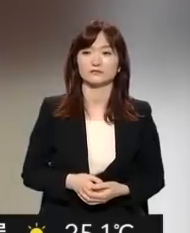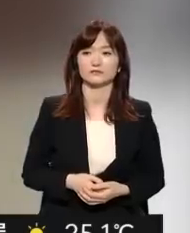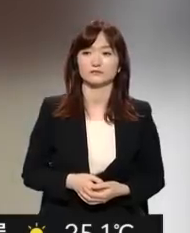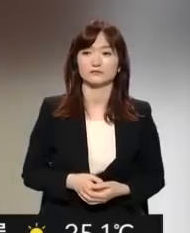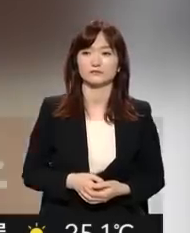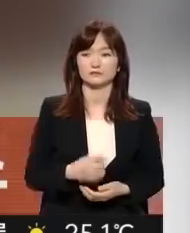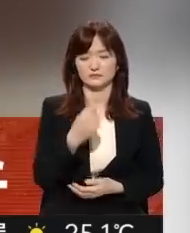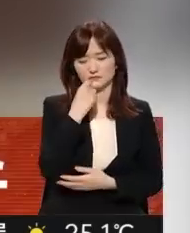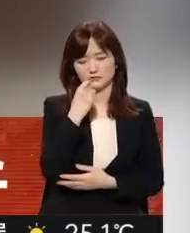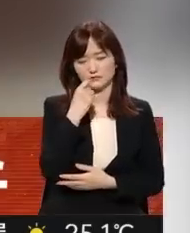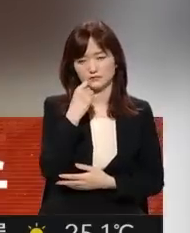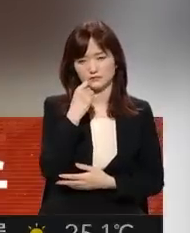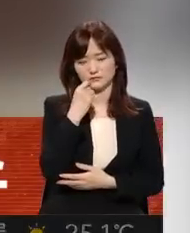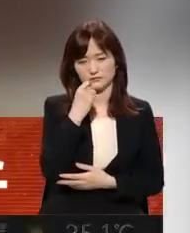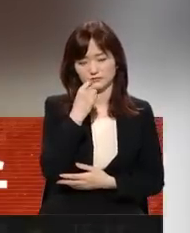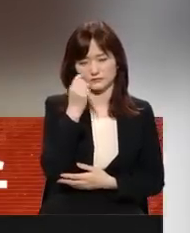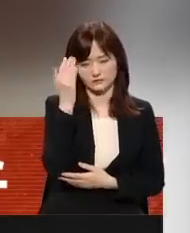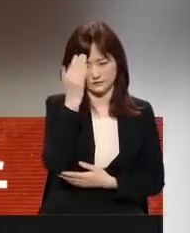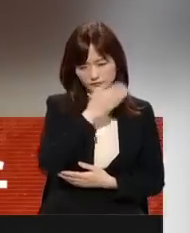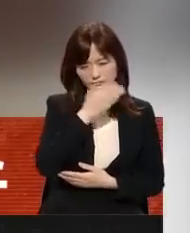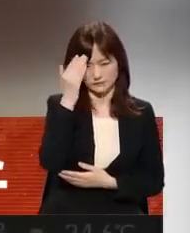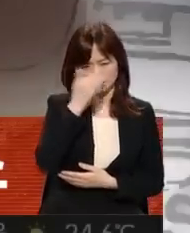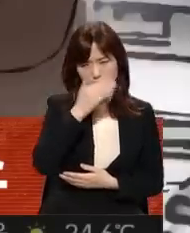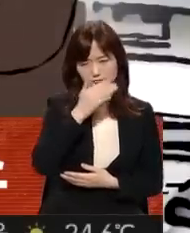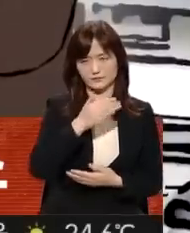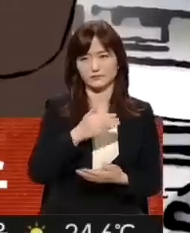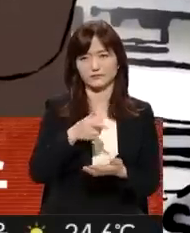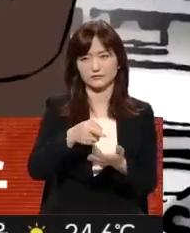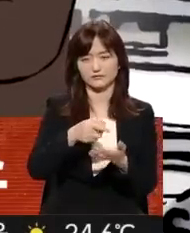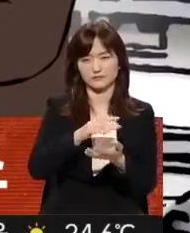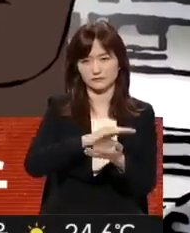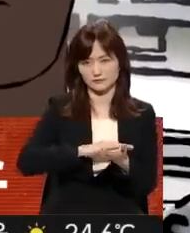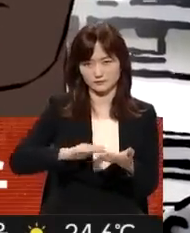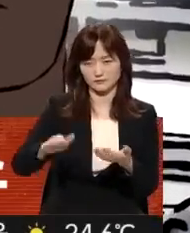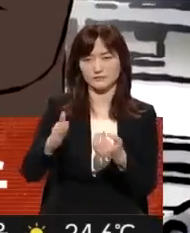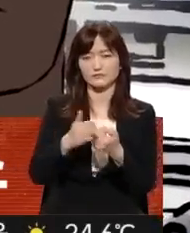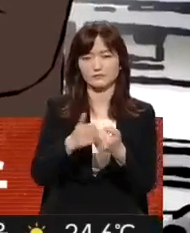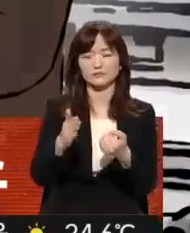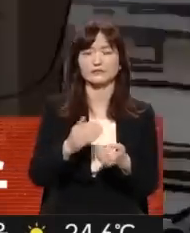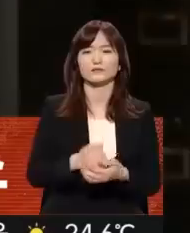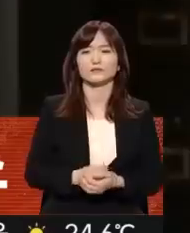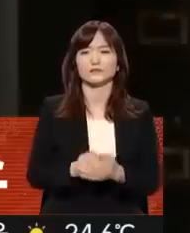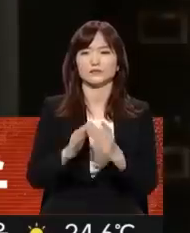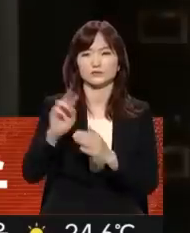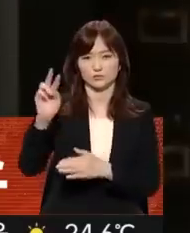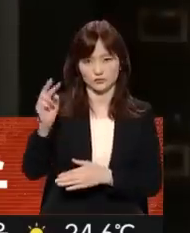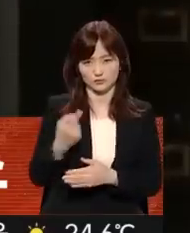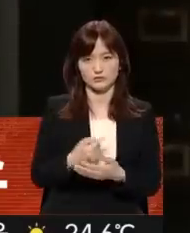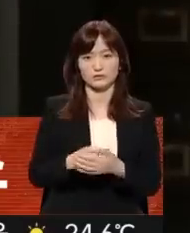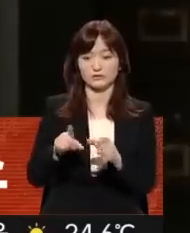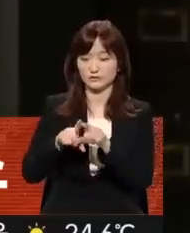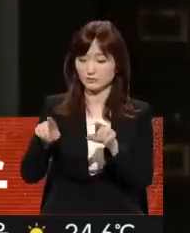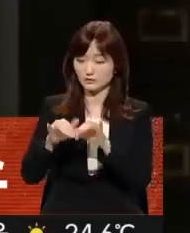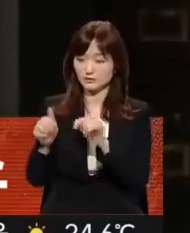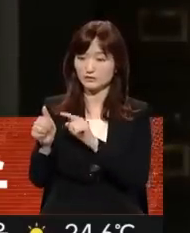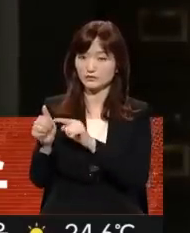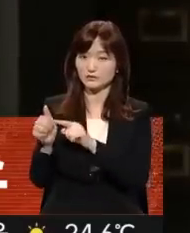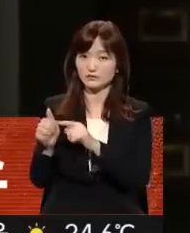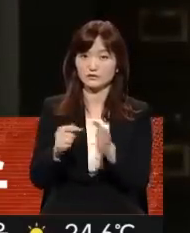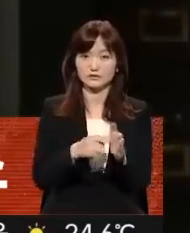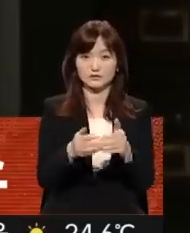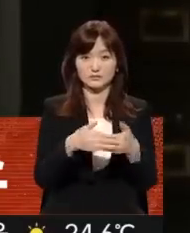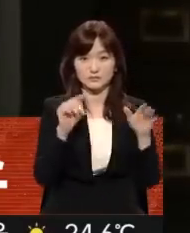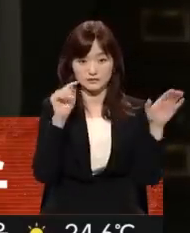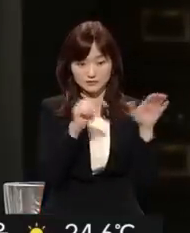때문에 퇴원을 해서 집으로 오게 되긴 됐습니다. 자, 일반적인 인간이라면 응급실까지 갔던